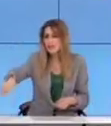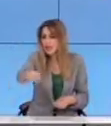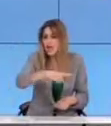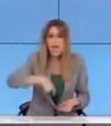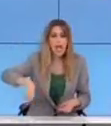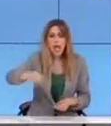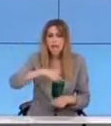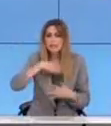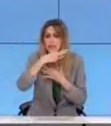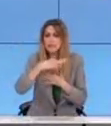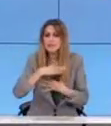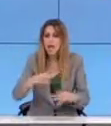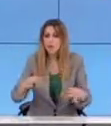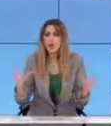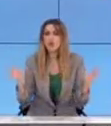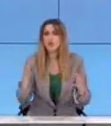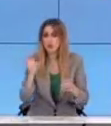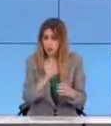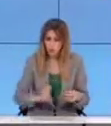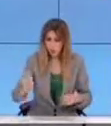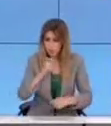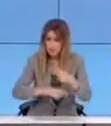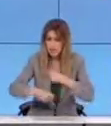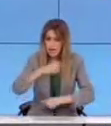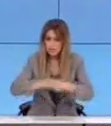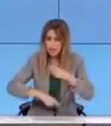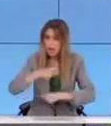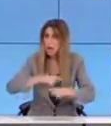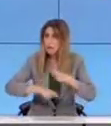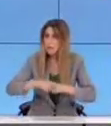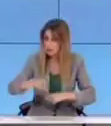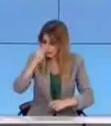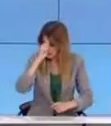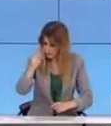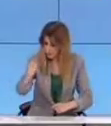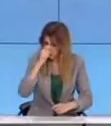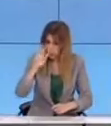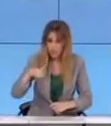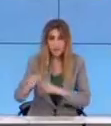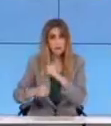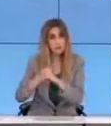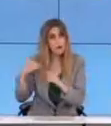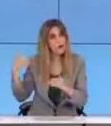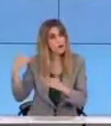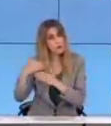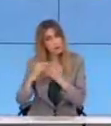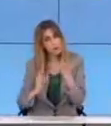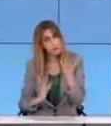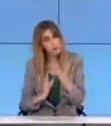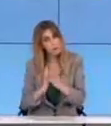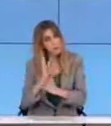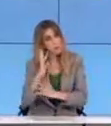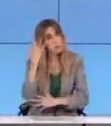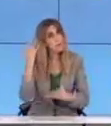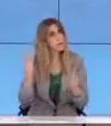ανθεί. Και αυτό συνέβη ακόμα και τα πολύ δύσκολα χρόνια και αυτό οφείλουμε να το σημειώσουμε. Τα